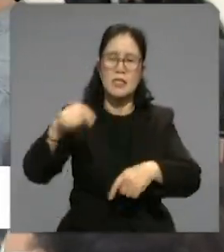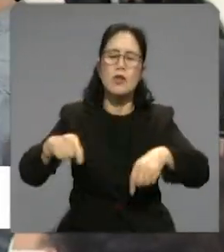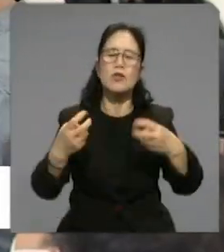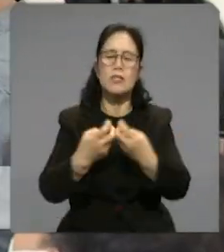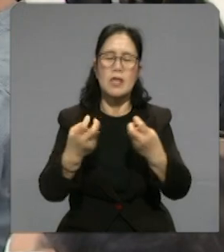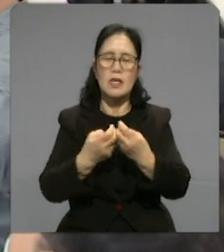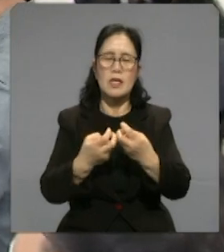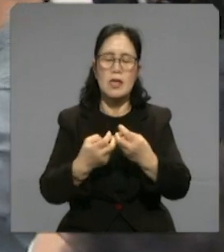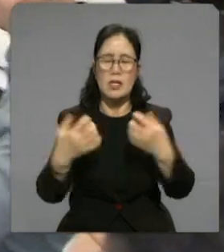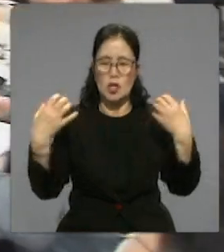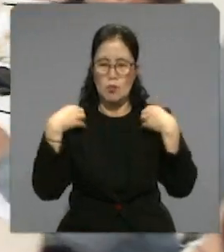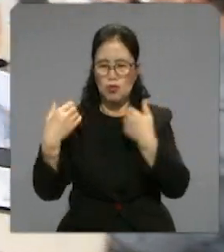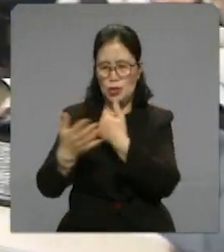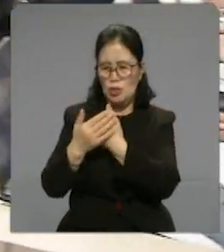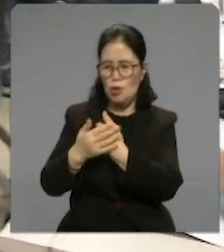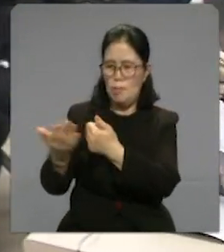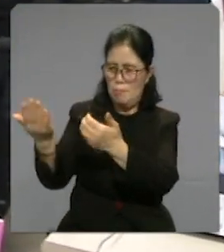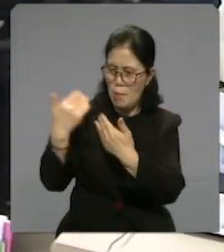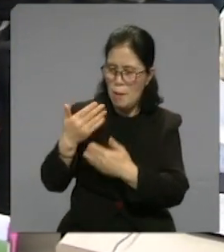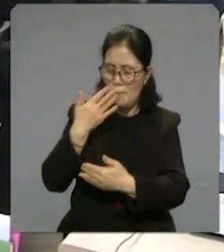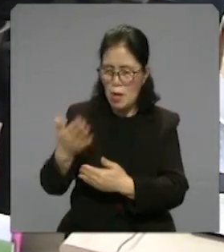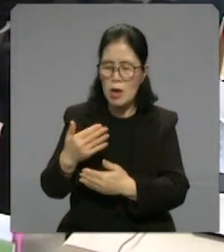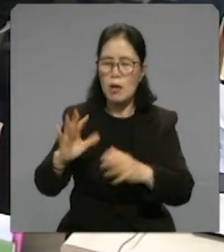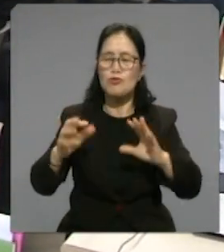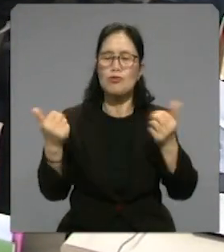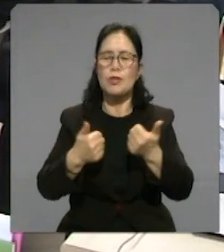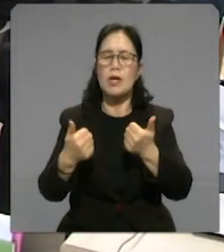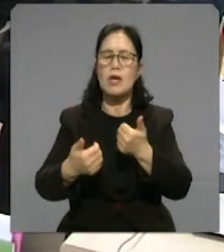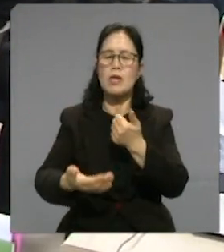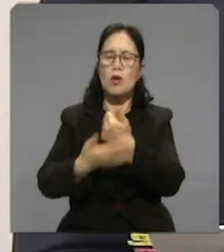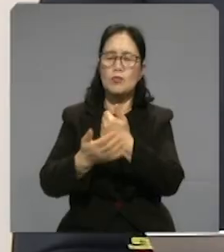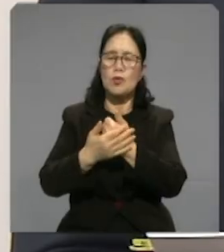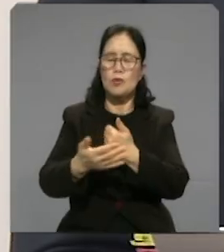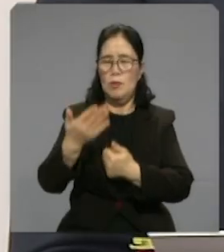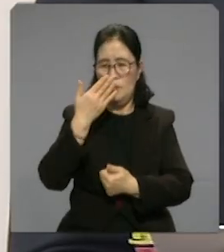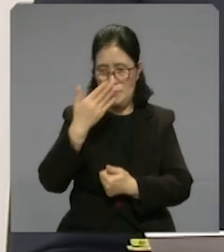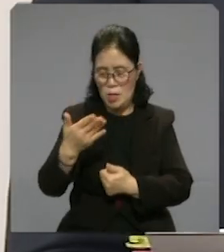정부 지원을 이끌어낼 국회의 적극적인 협조를 얻을 수